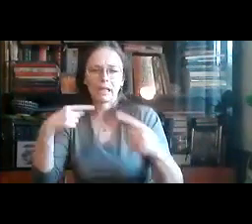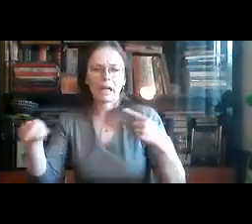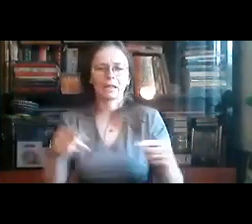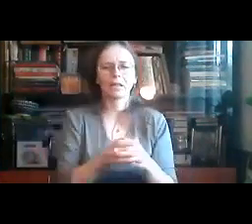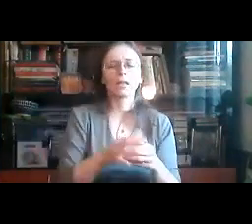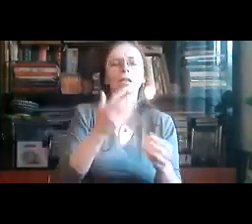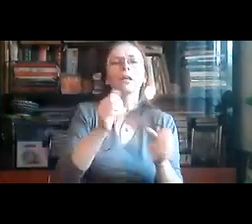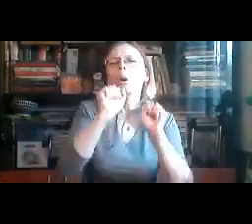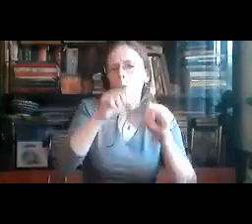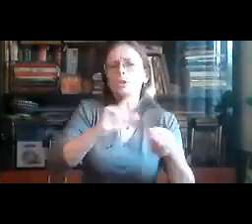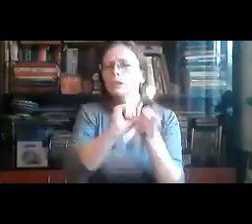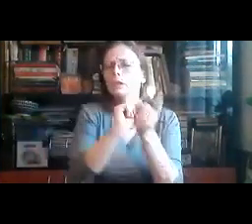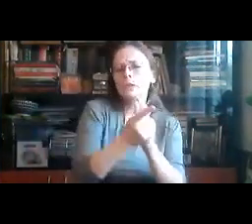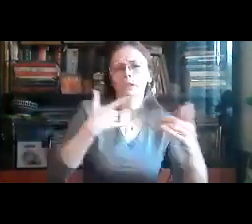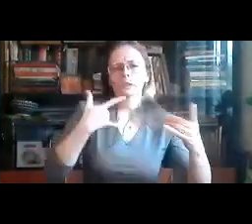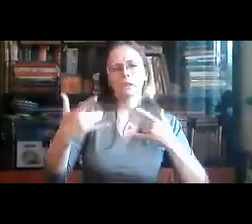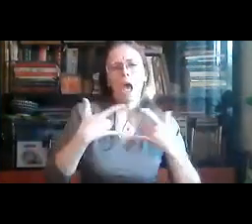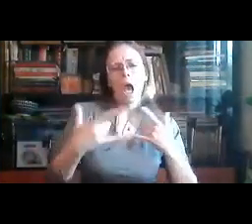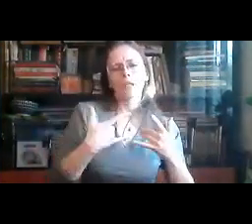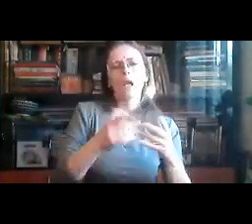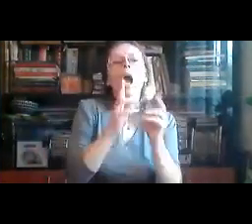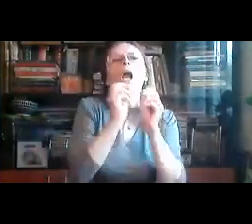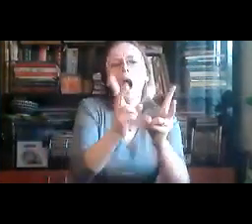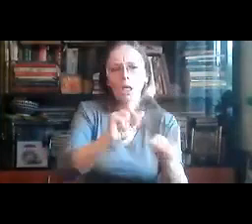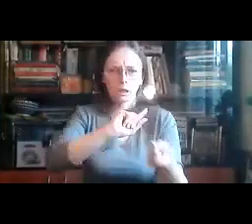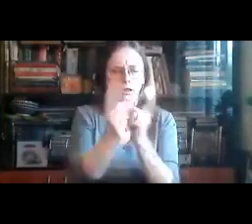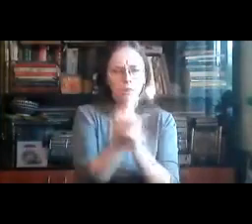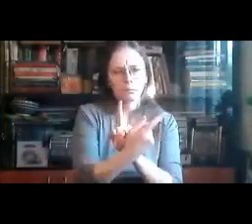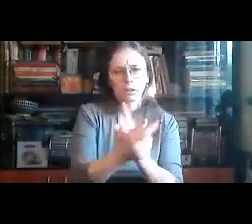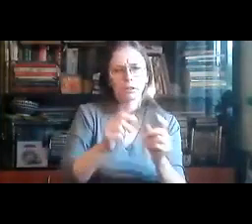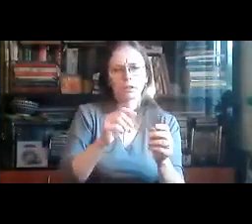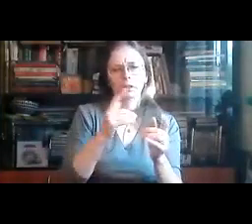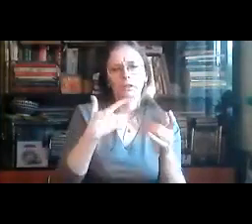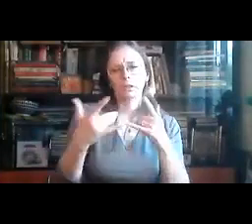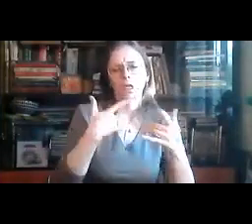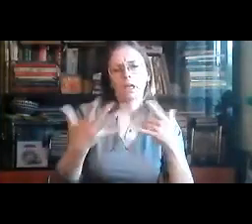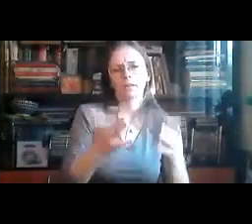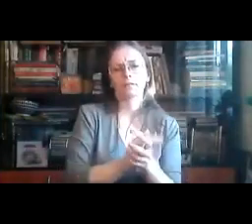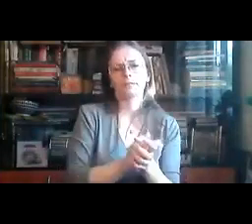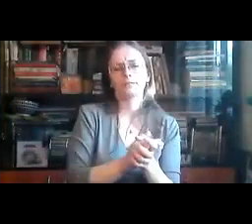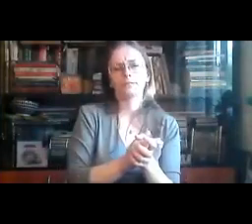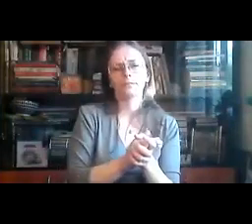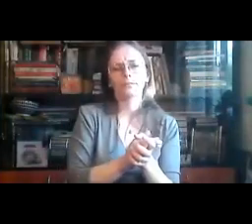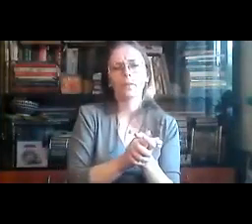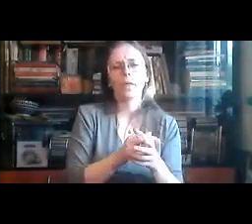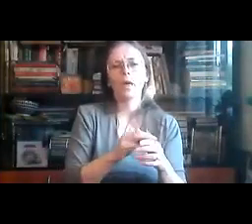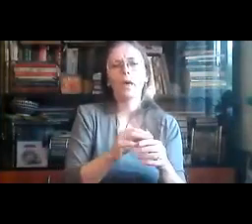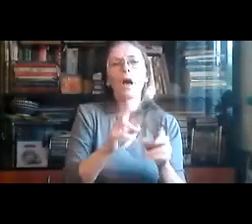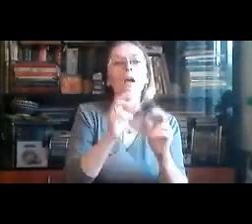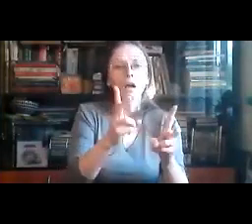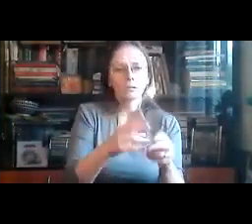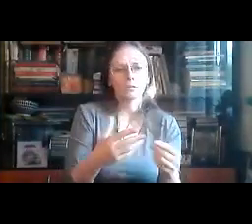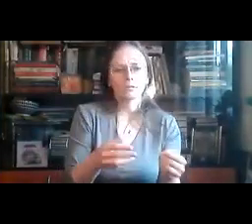Если да, то как это будет и как он изменится. И вот прошло уже столько времени, как бы я